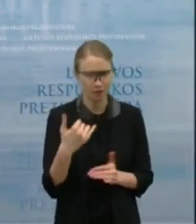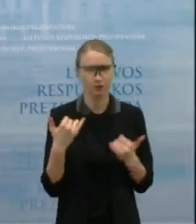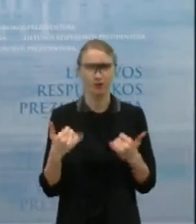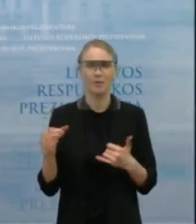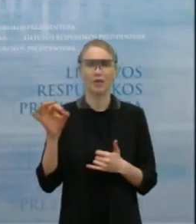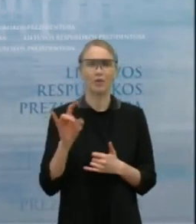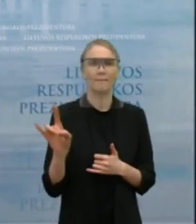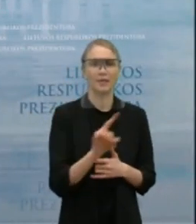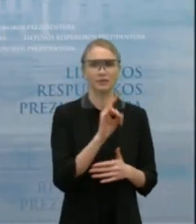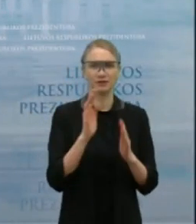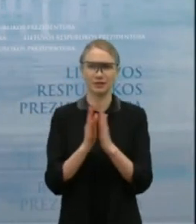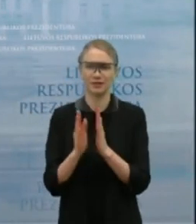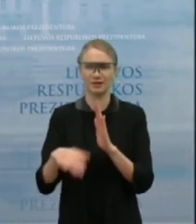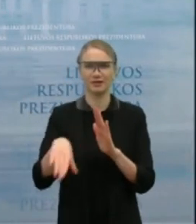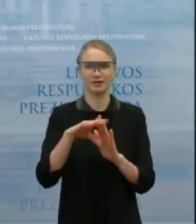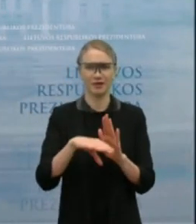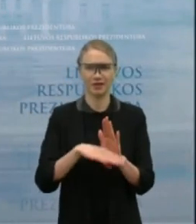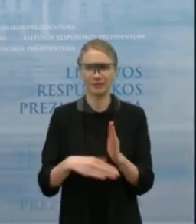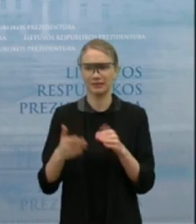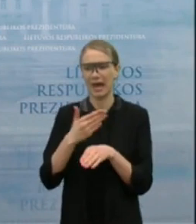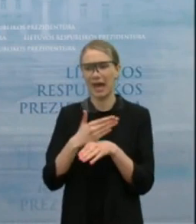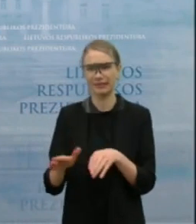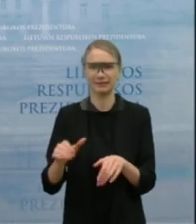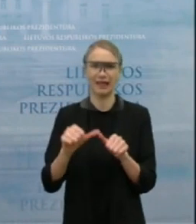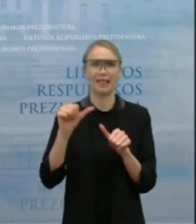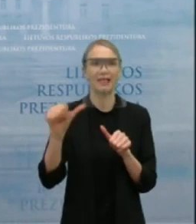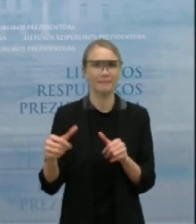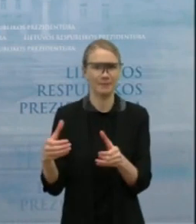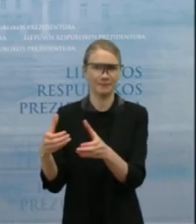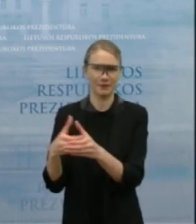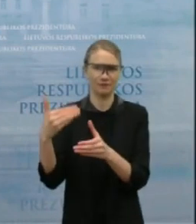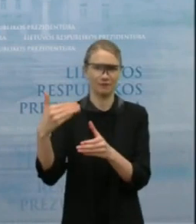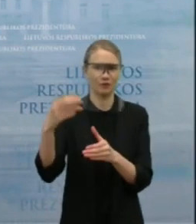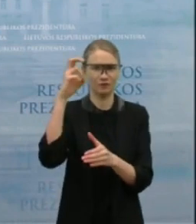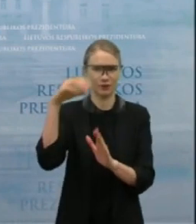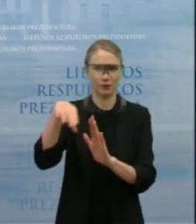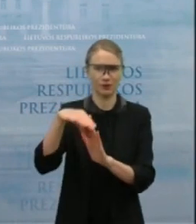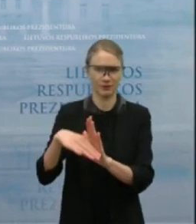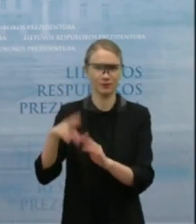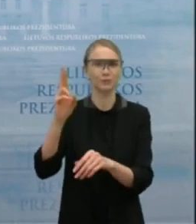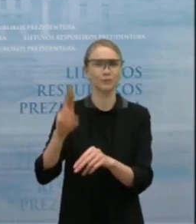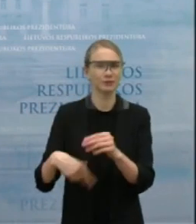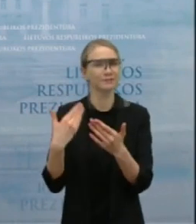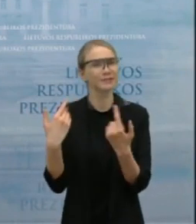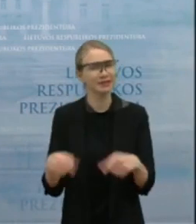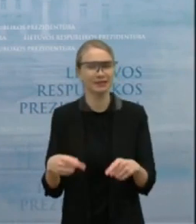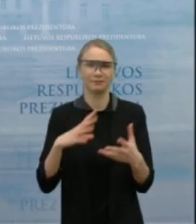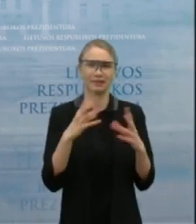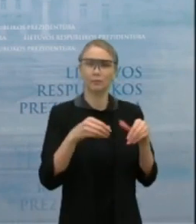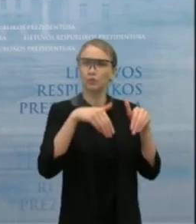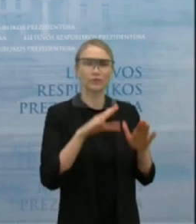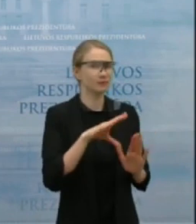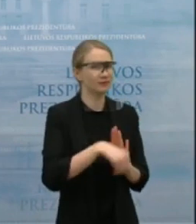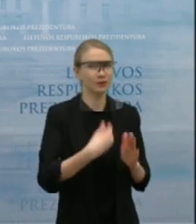Religinių apeigų tvarką nustato atskiras specialus punktas vyriausybės galiojančiame karantino priemonių nutarime,